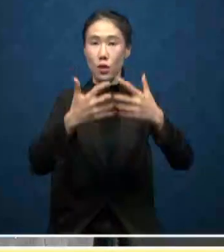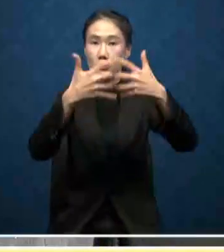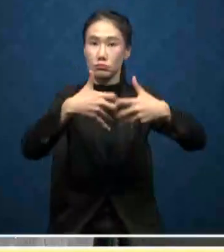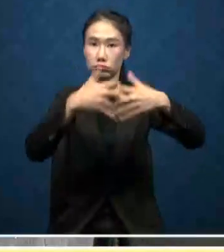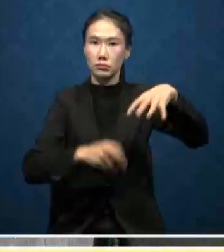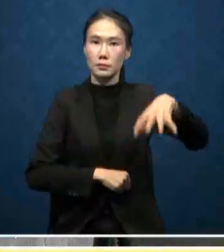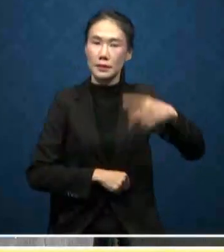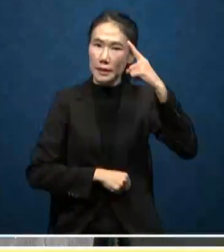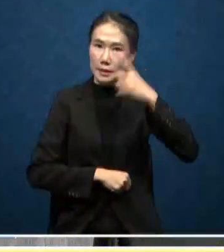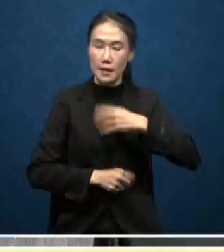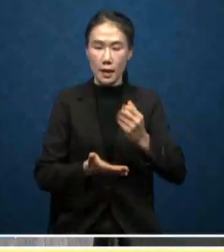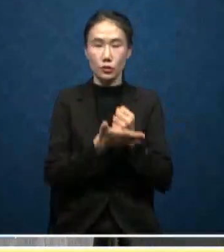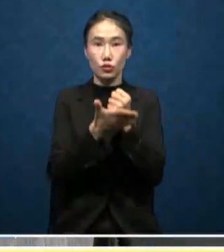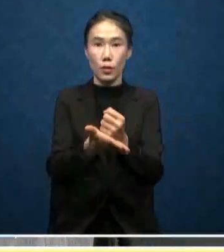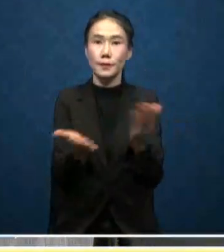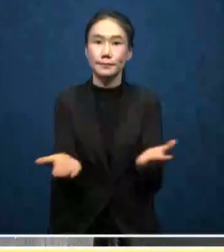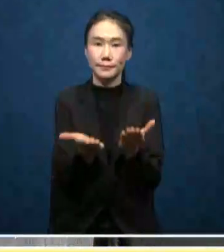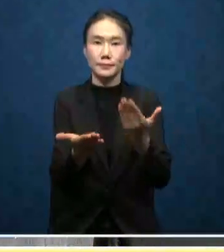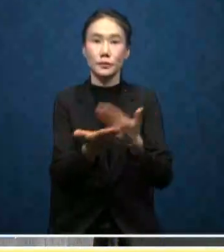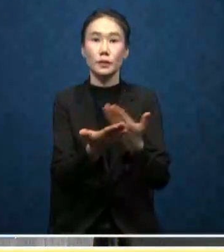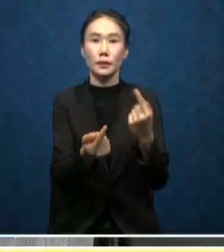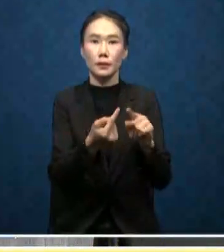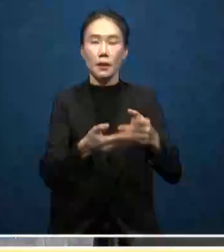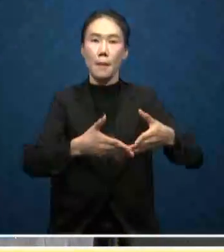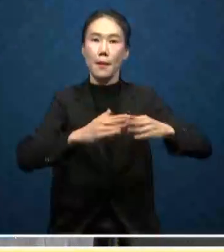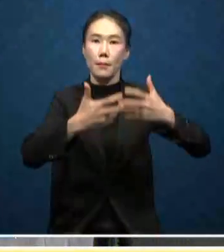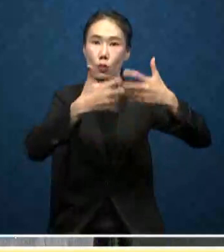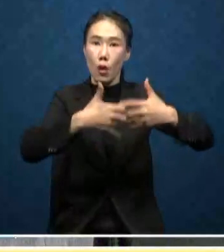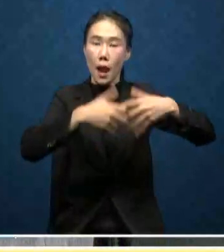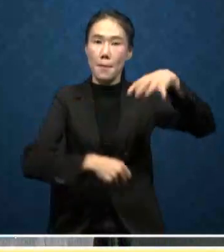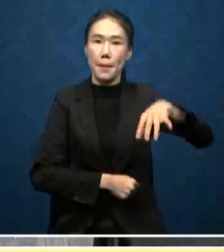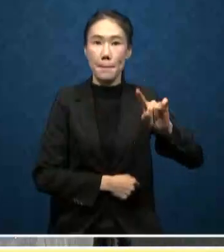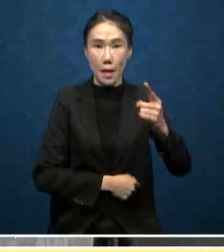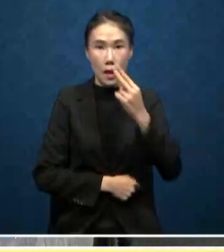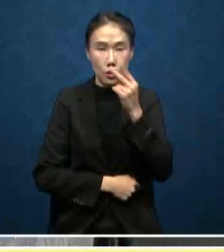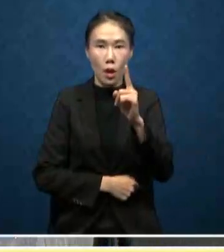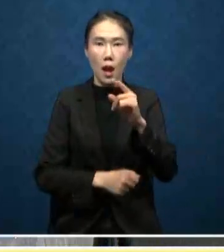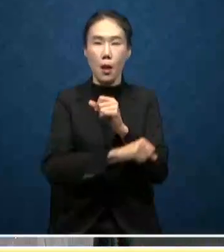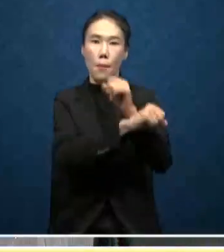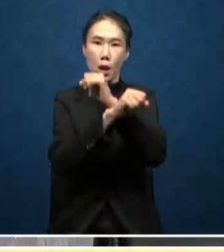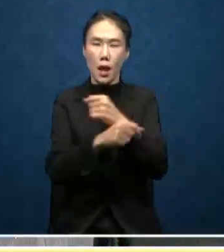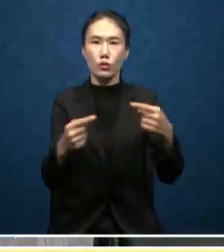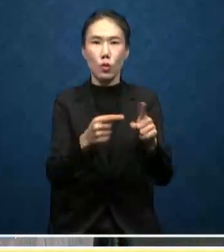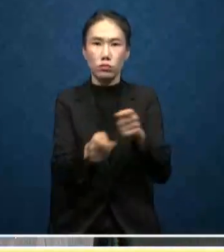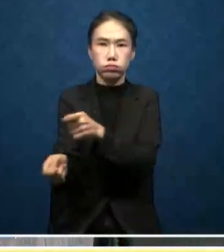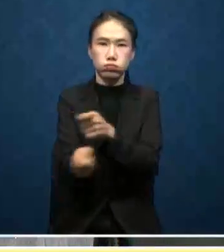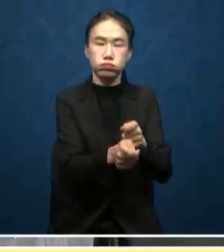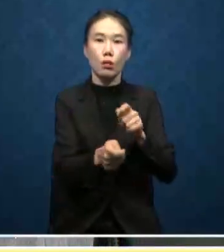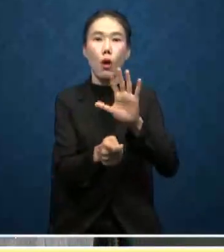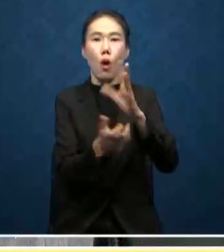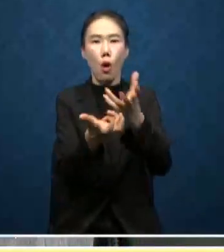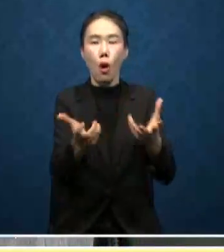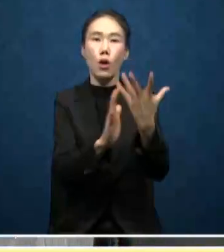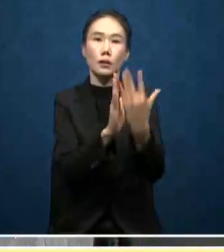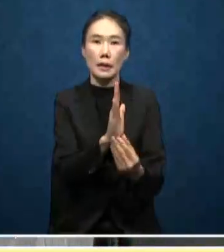จัดให้มีการส่งเสริมและอุดหนุนการตั้งโรงงานอุตสาหกรรมใหม่ที่ใช้เชื้อเพลิงชีวมวลจากวัสดุเหลือใช้ภาคการเก